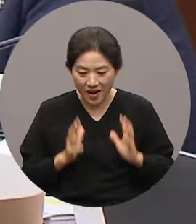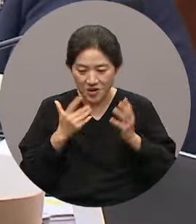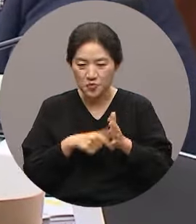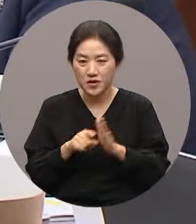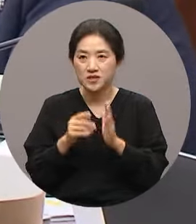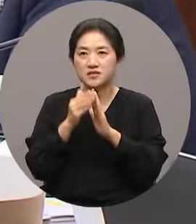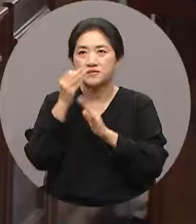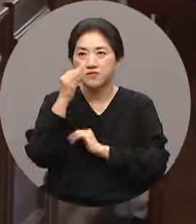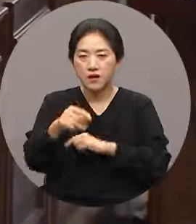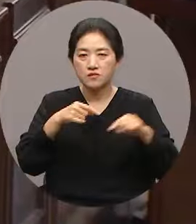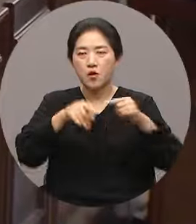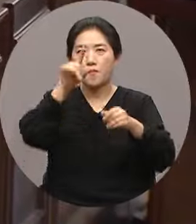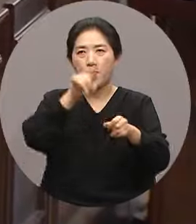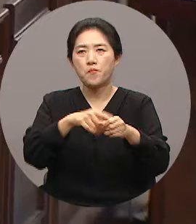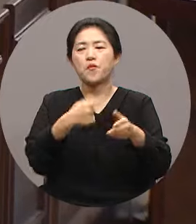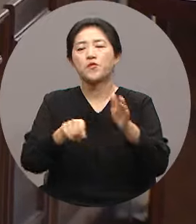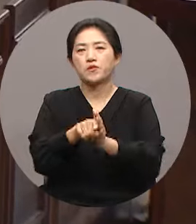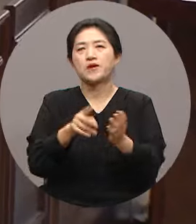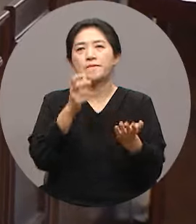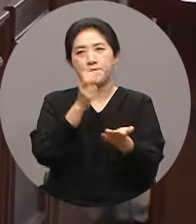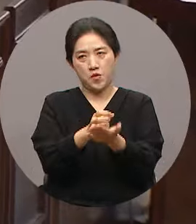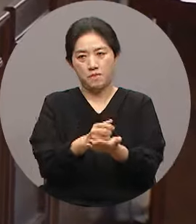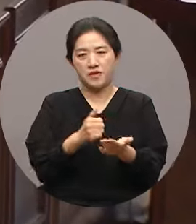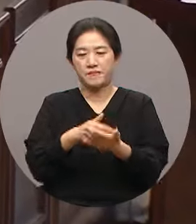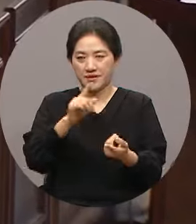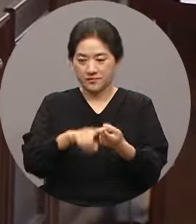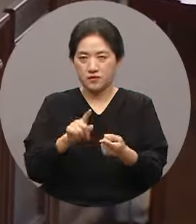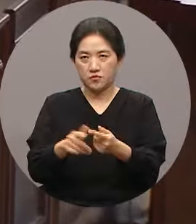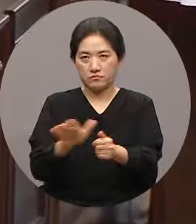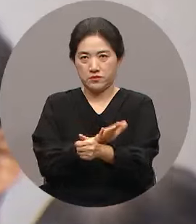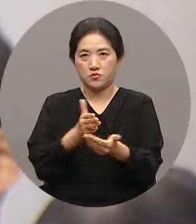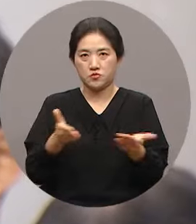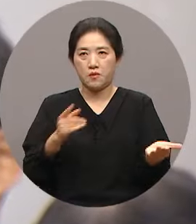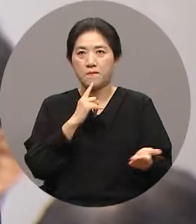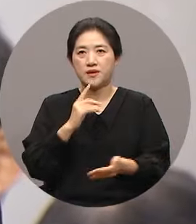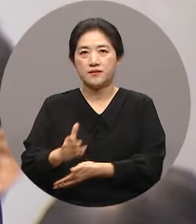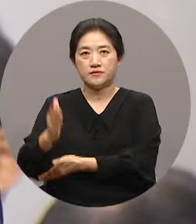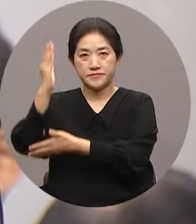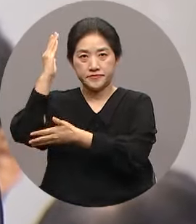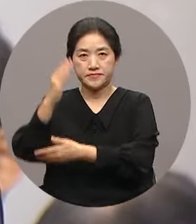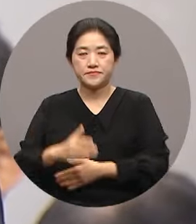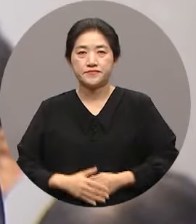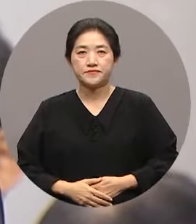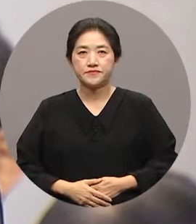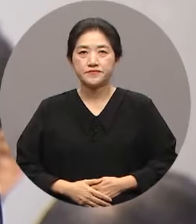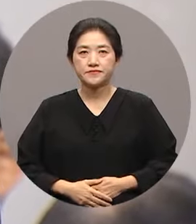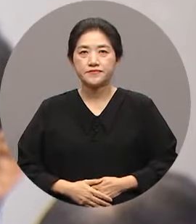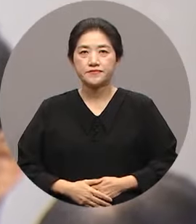중요한 정책 목표를 위한 조치라며 대상을 유지하겠다고 밝혔습니다. MBC 뉴스 김세영입니다.